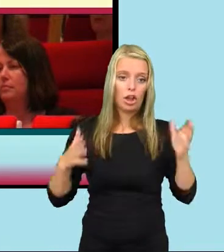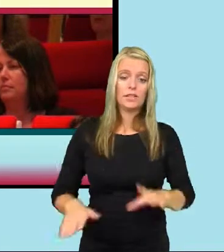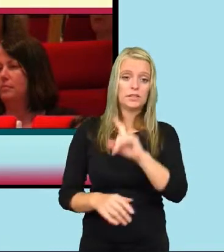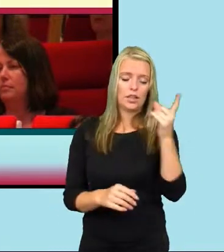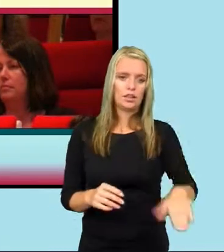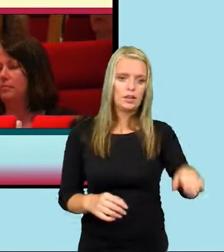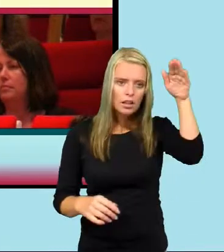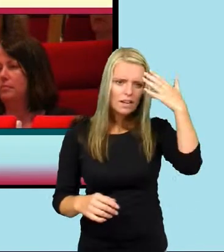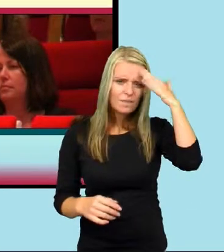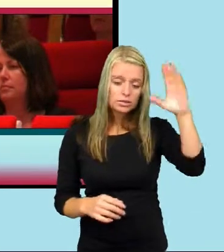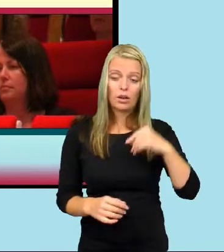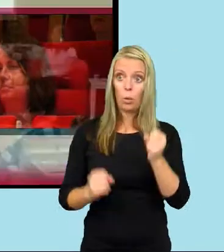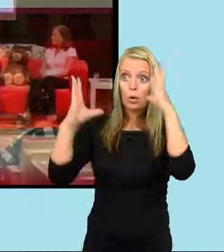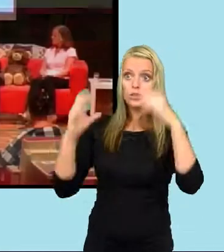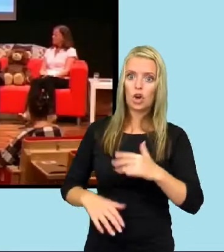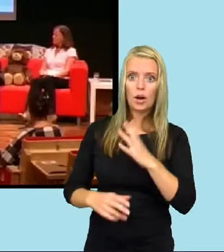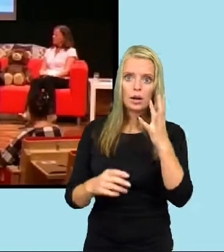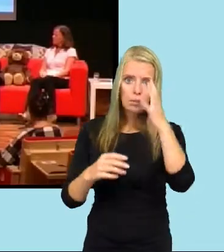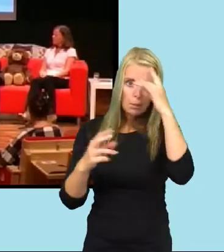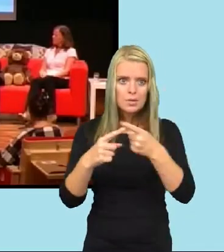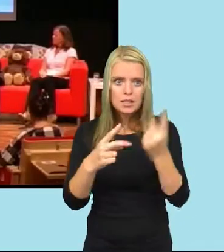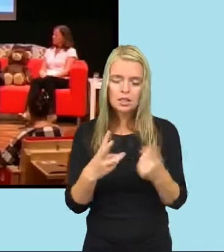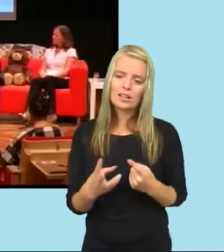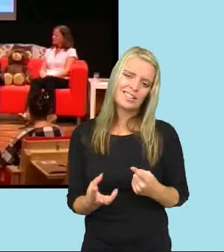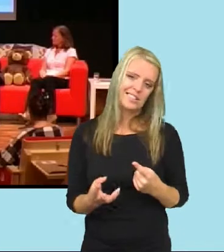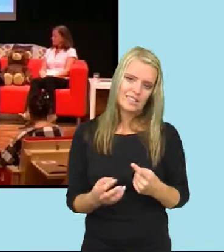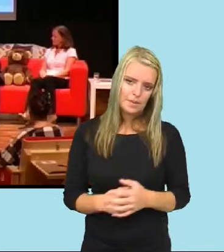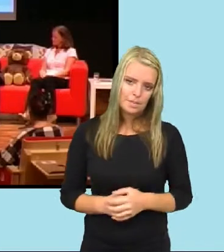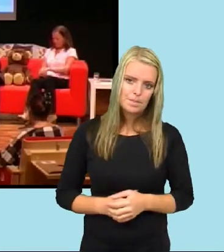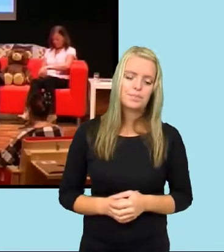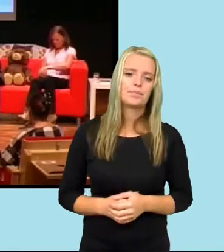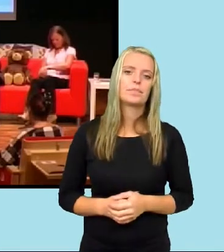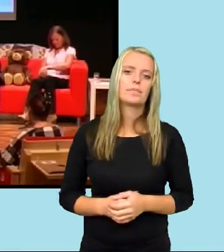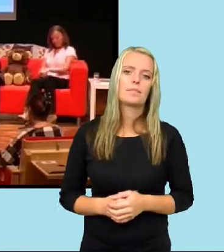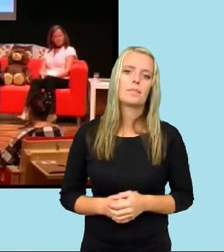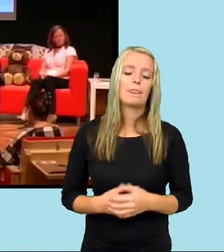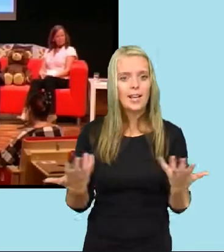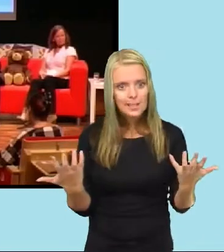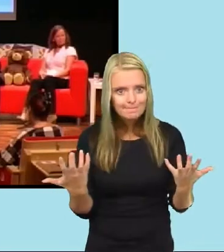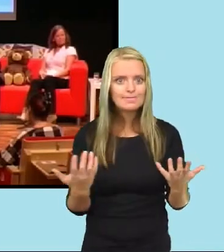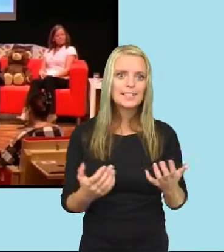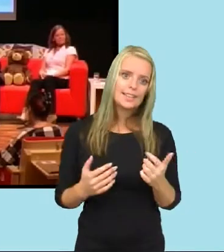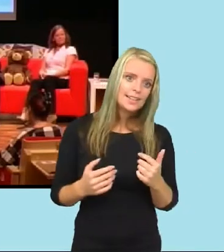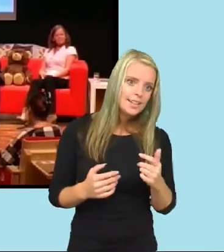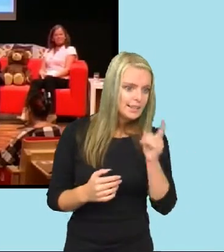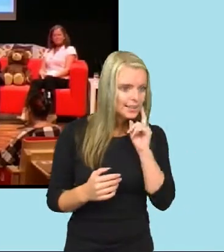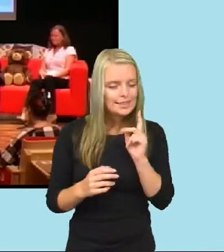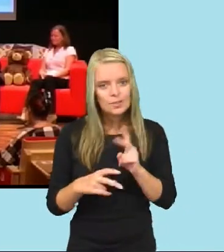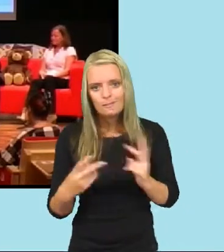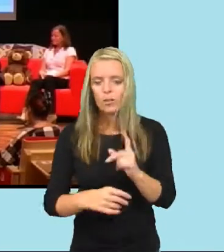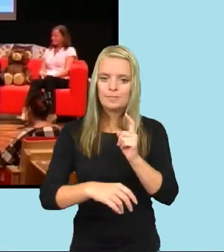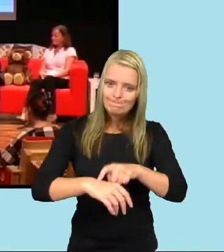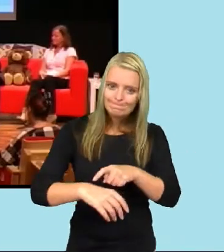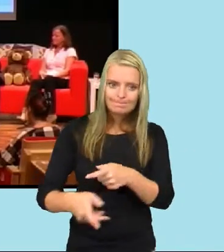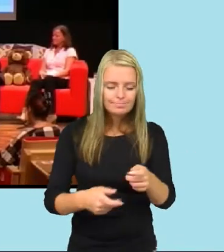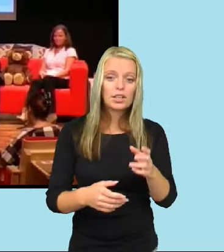äldre. Oj, jag har jag de här problemen. Just det. Mm. Som vanligt så är det ju så att tiden bara rinner. Ska vi inte hinna med